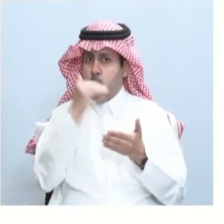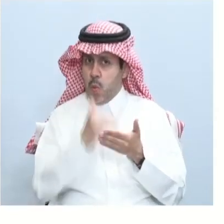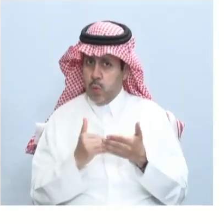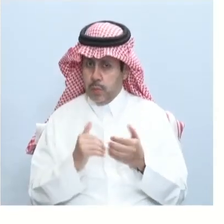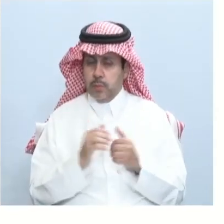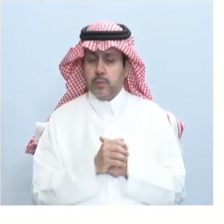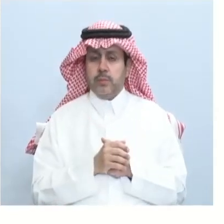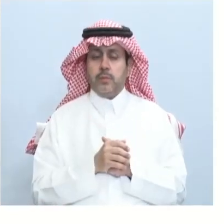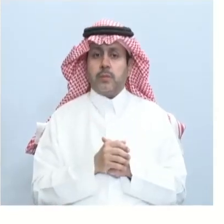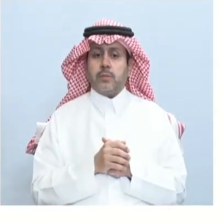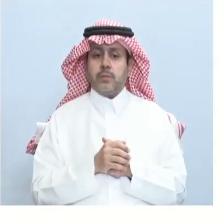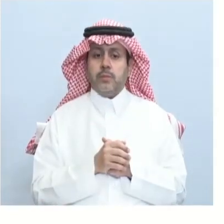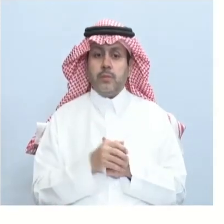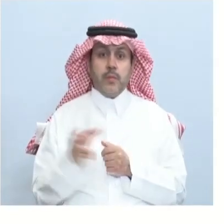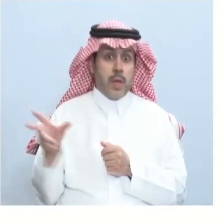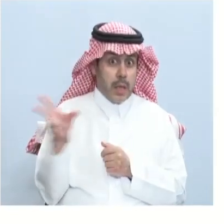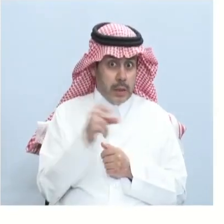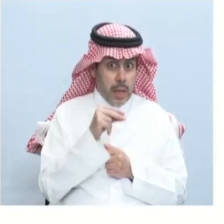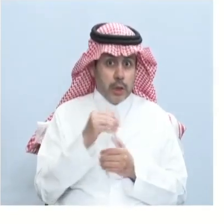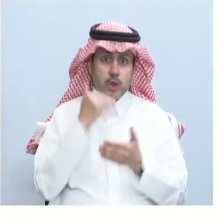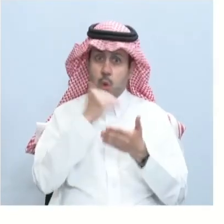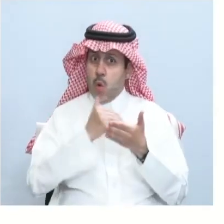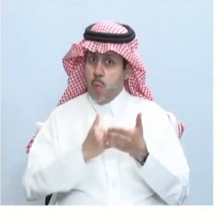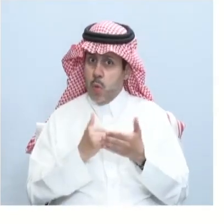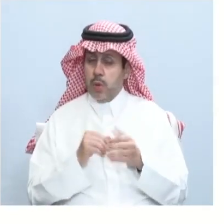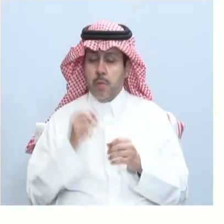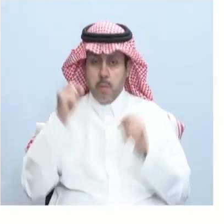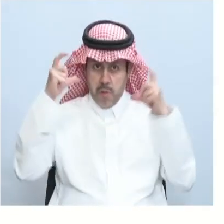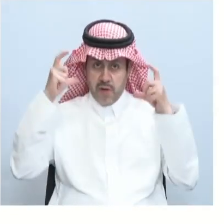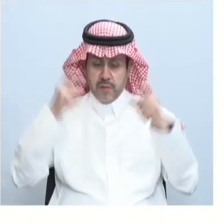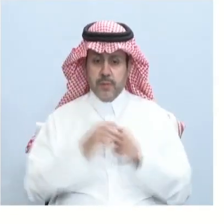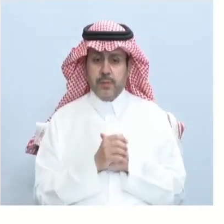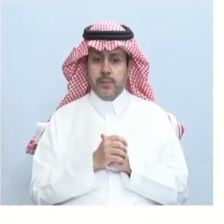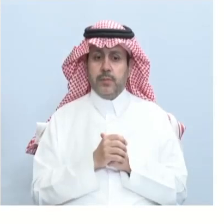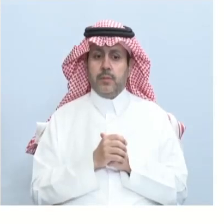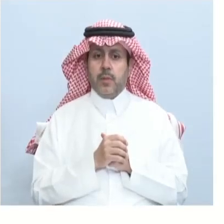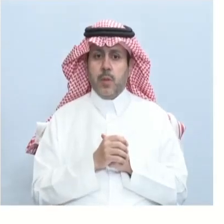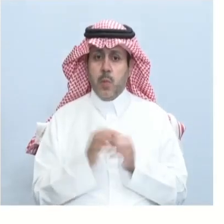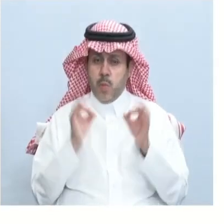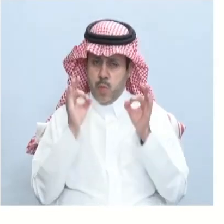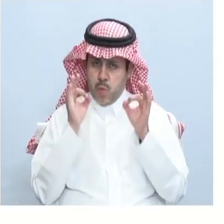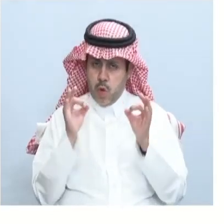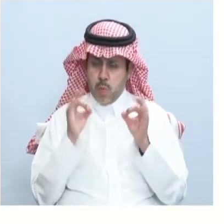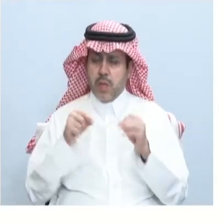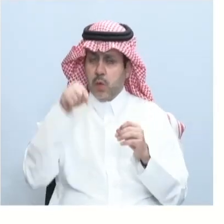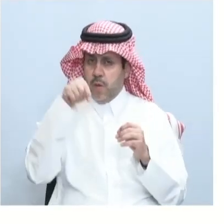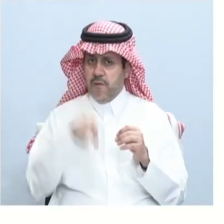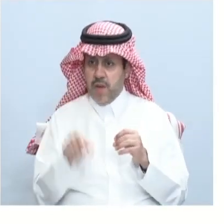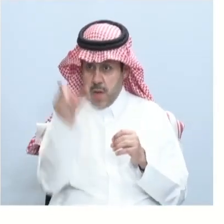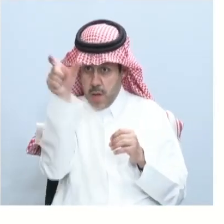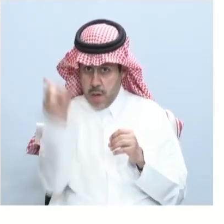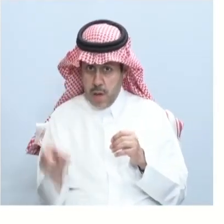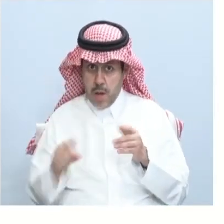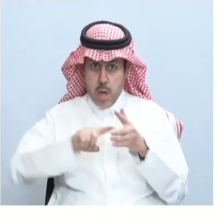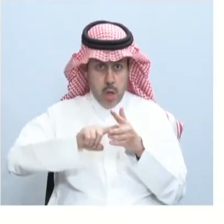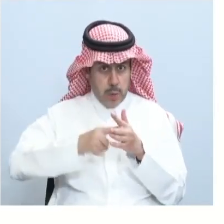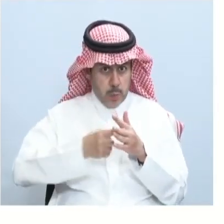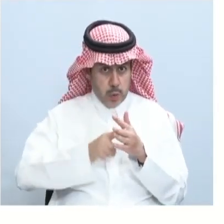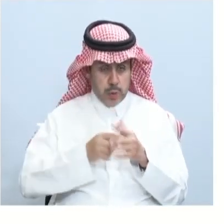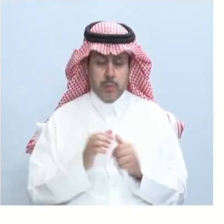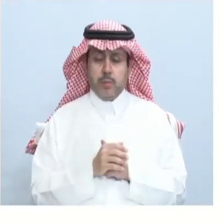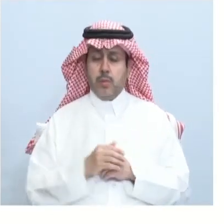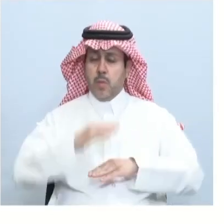معرفه عواقب الامور ومالها هذه هذه مما يتطلب من المصلح ان يكون على